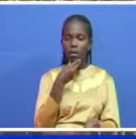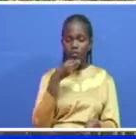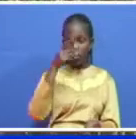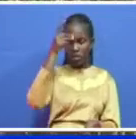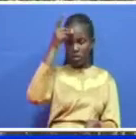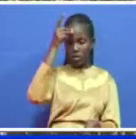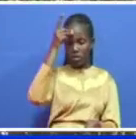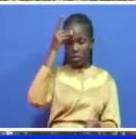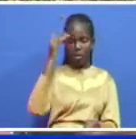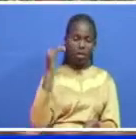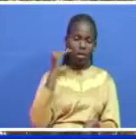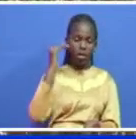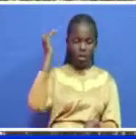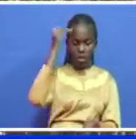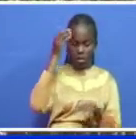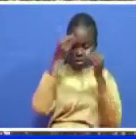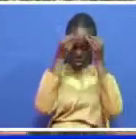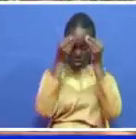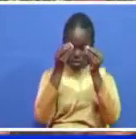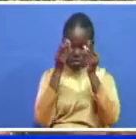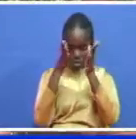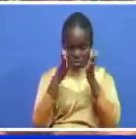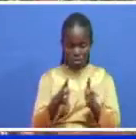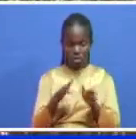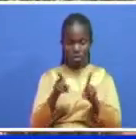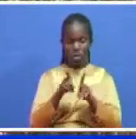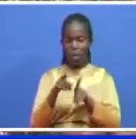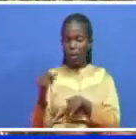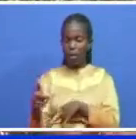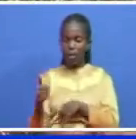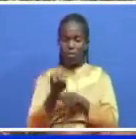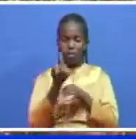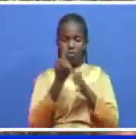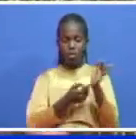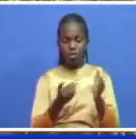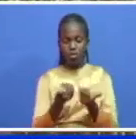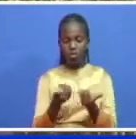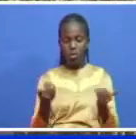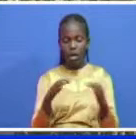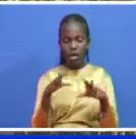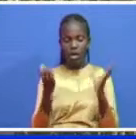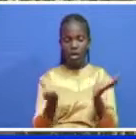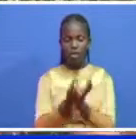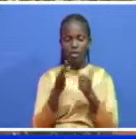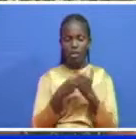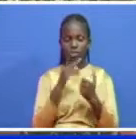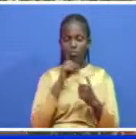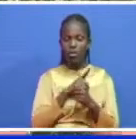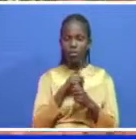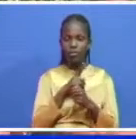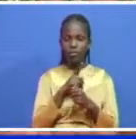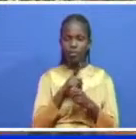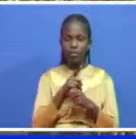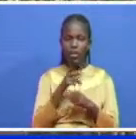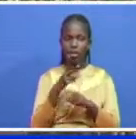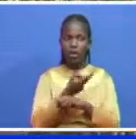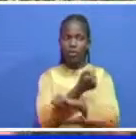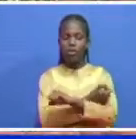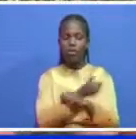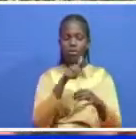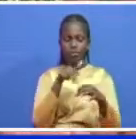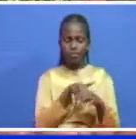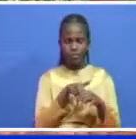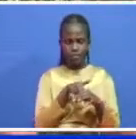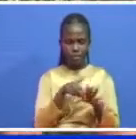mwanene ma skulu pamoja na stakeholders magi sia kana konde kwa standard it unataka kwete maximum anara nikaele kudhi form 1 nikana